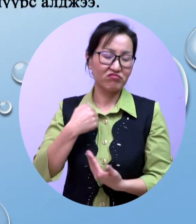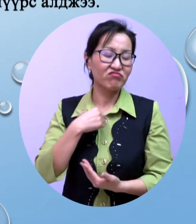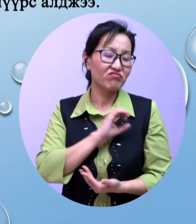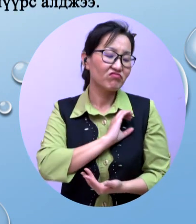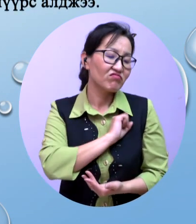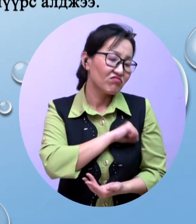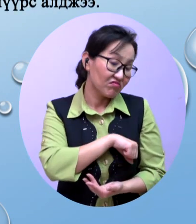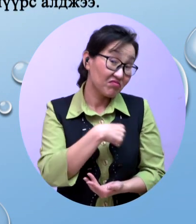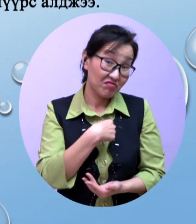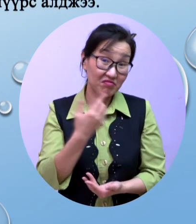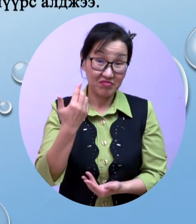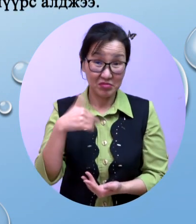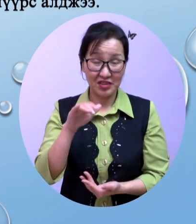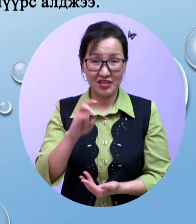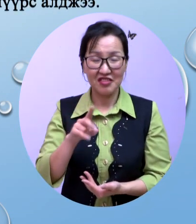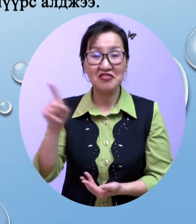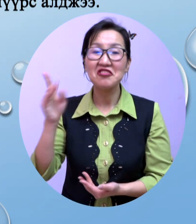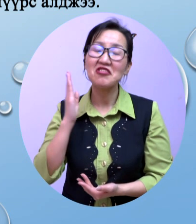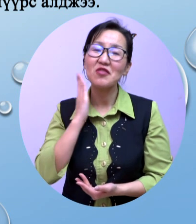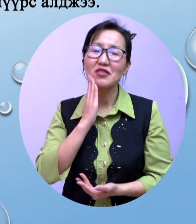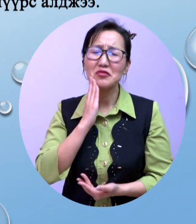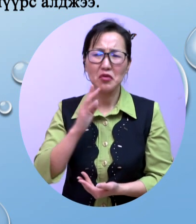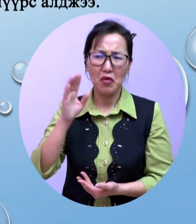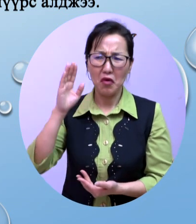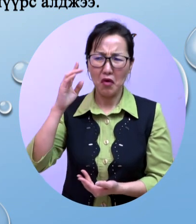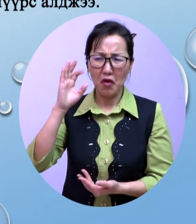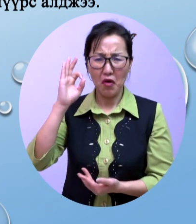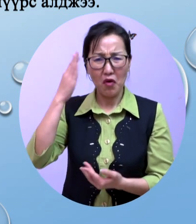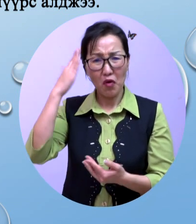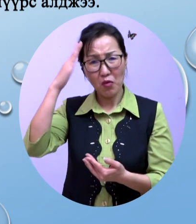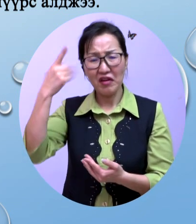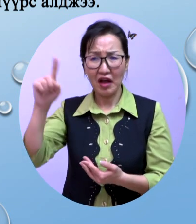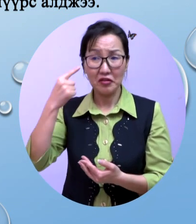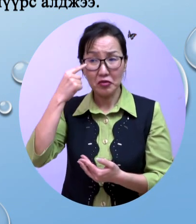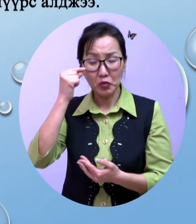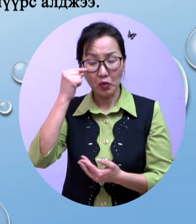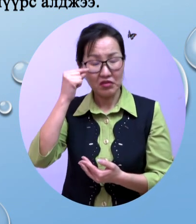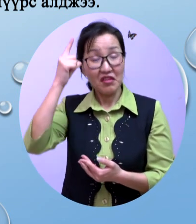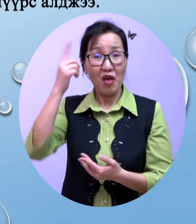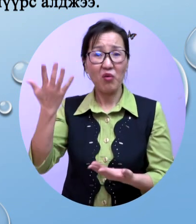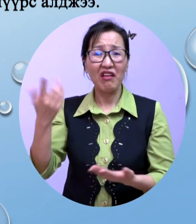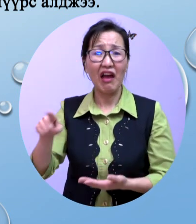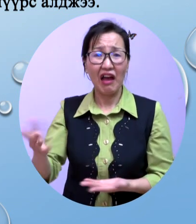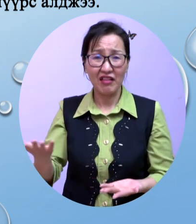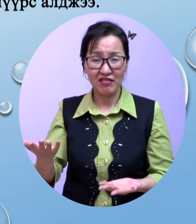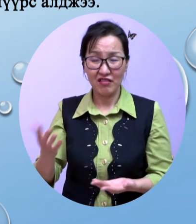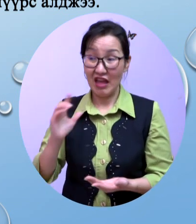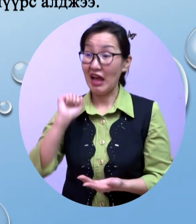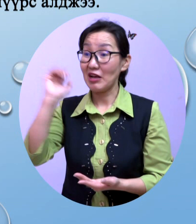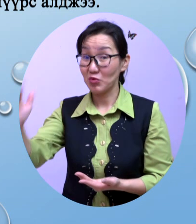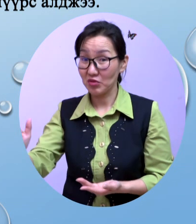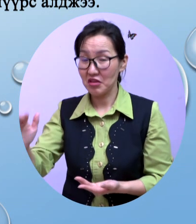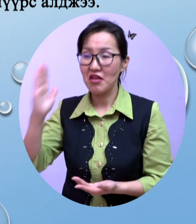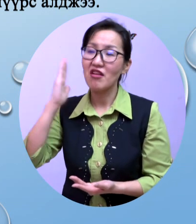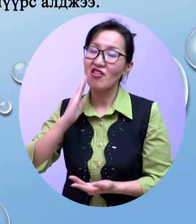байлаа. Тэр ээжээсээ өвөө яагаад өрөөс нь үдэ нээдэггүй юм бэ гэж асуухад